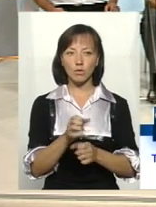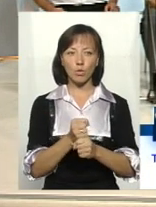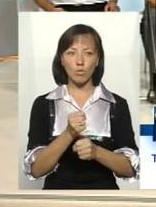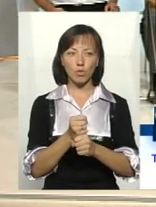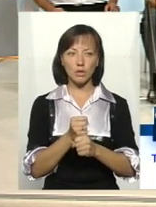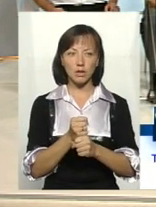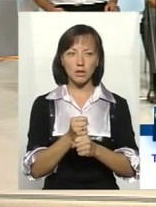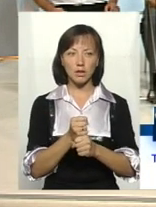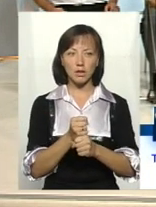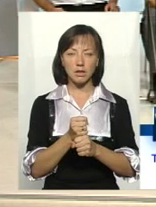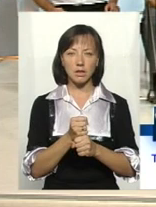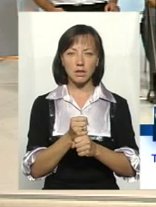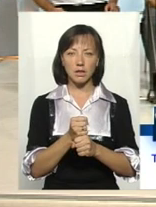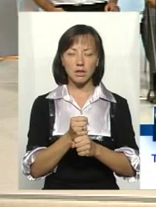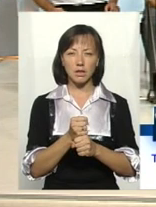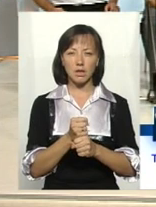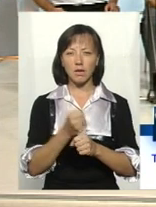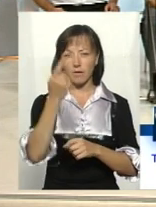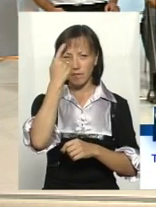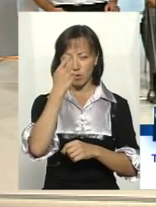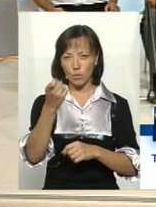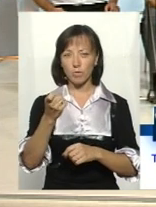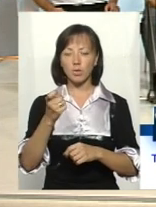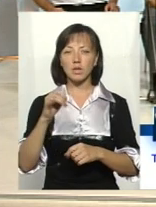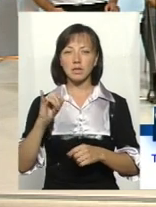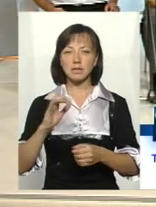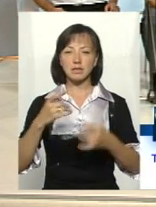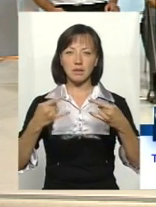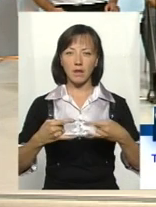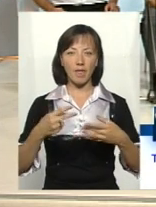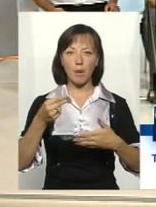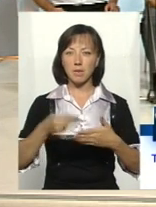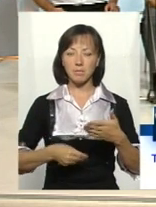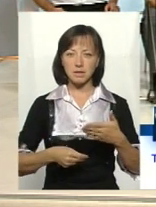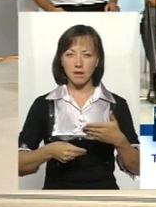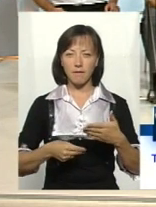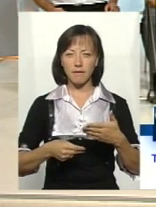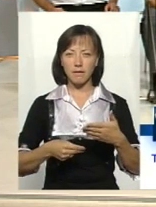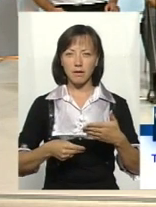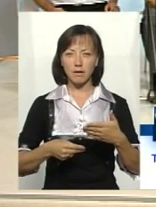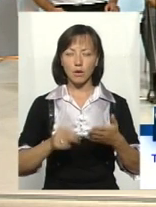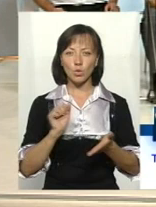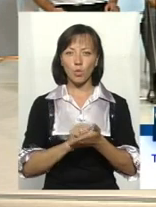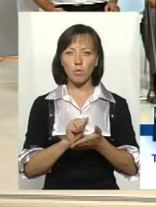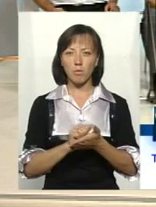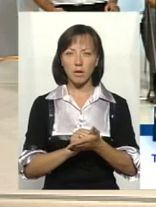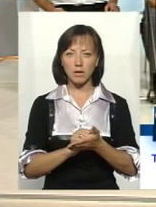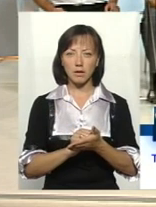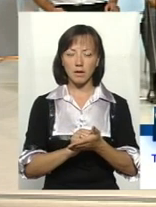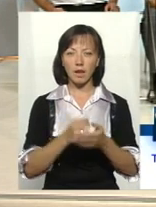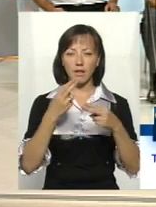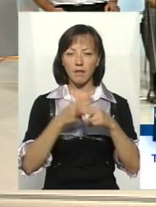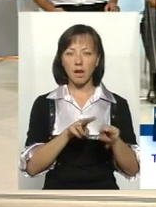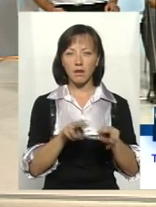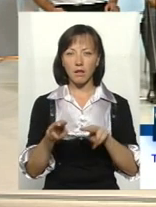роботи, а відомо засоби мати інформацію, що не підписав документи технарно. Тобто